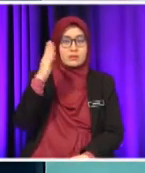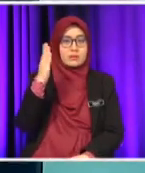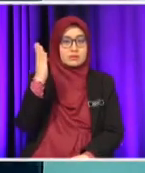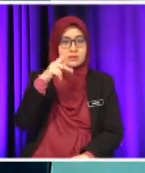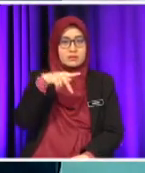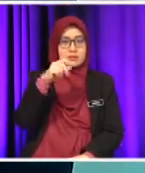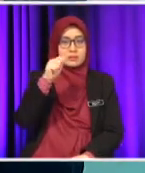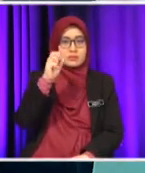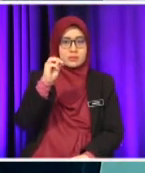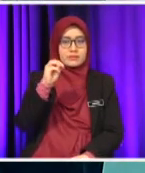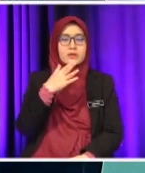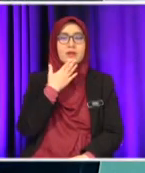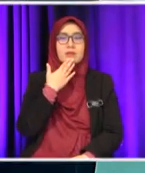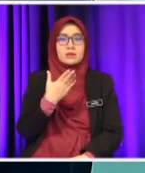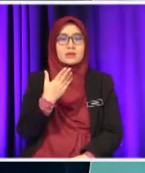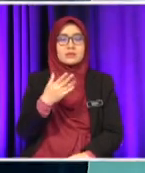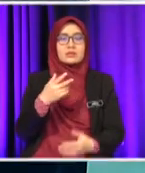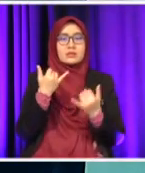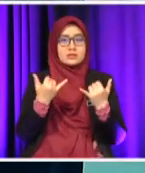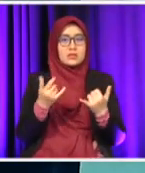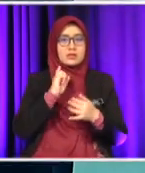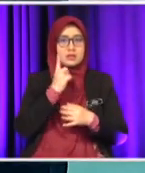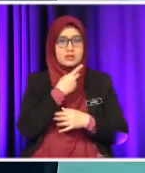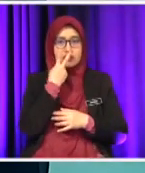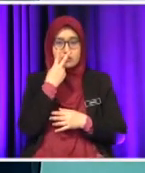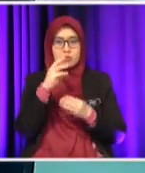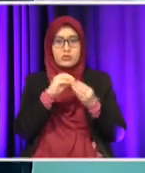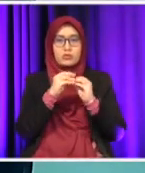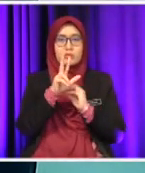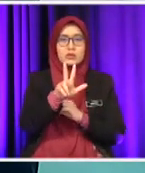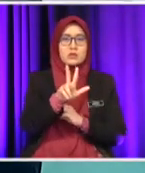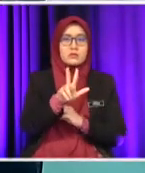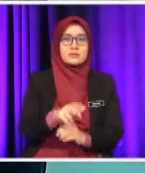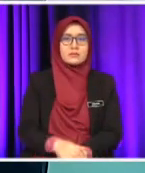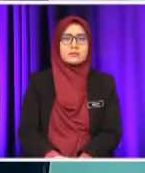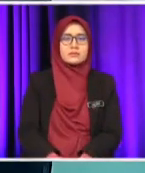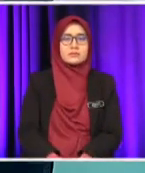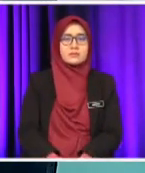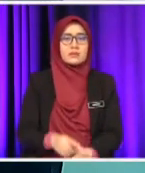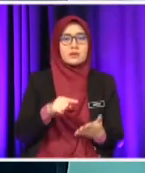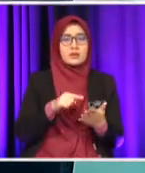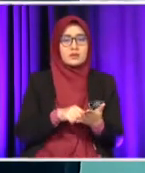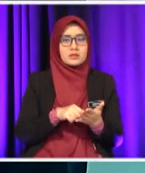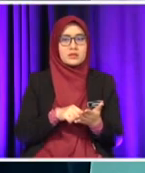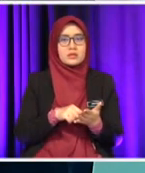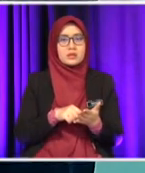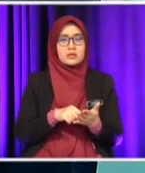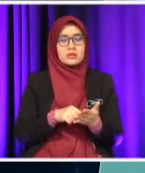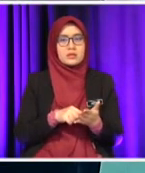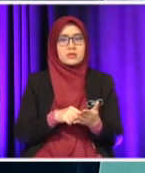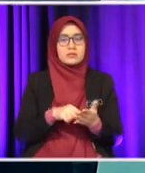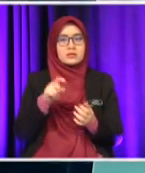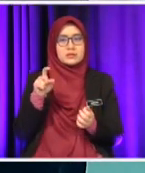kemudian kita pergi kepada Number 3 ee ini kita tentukan urutan ya eee